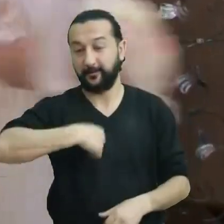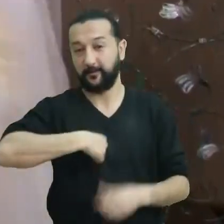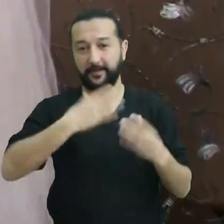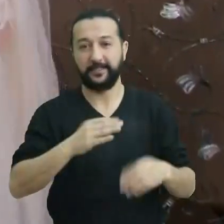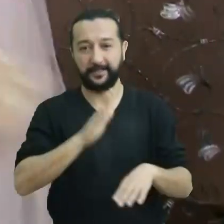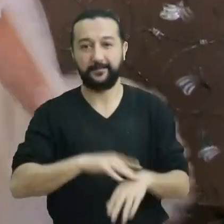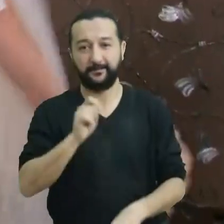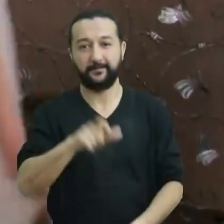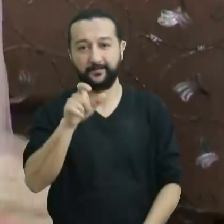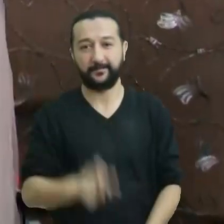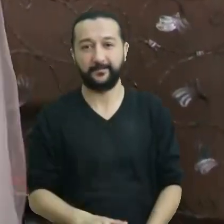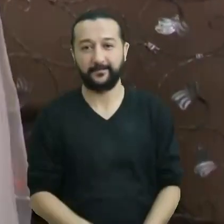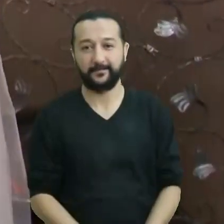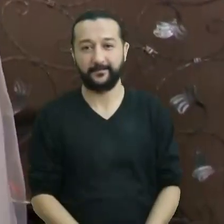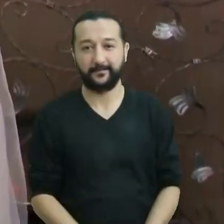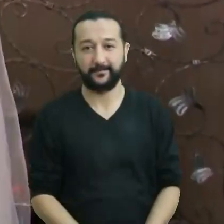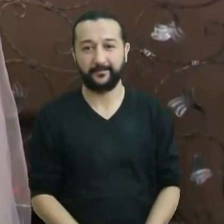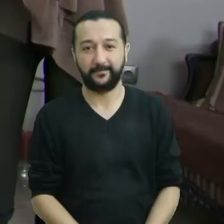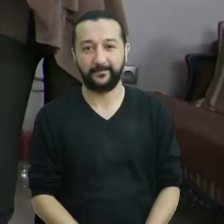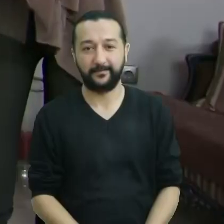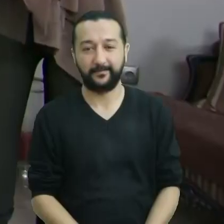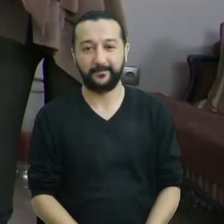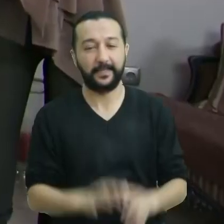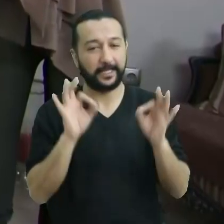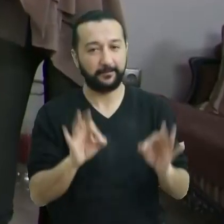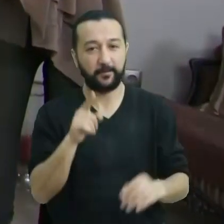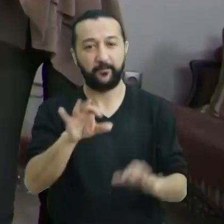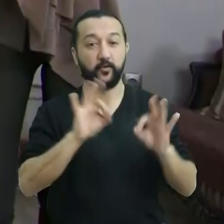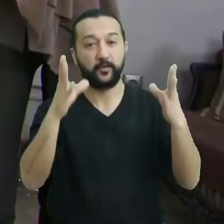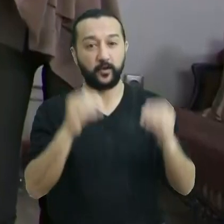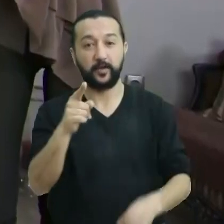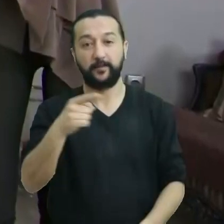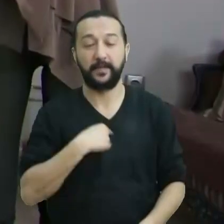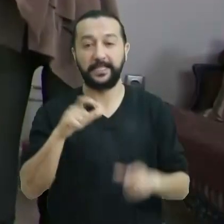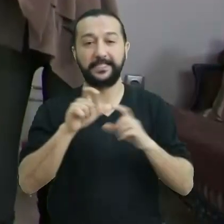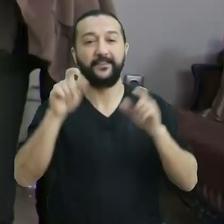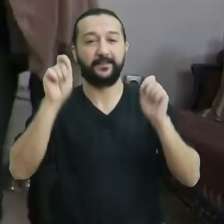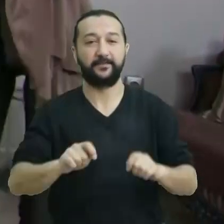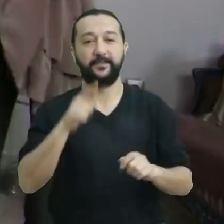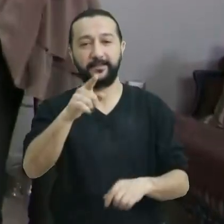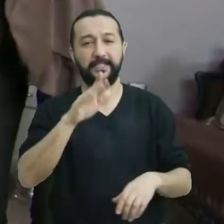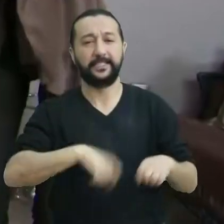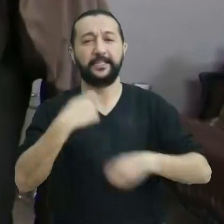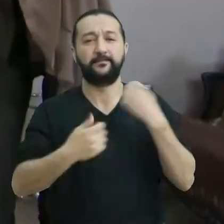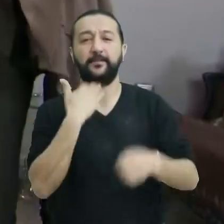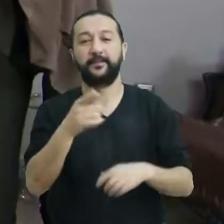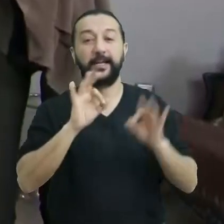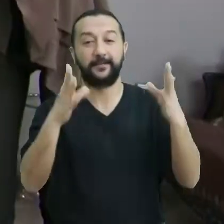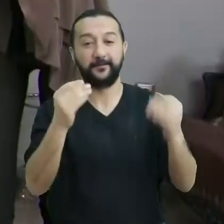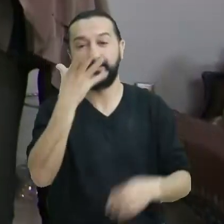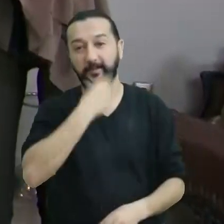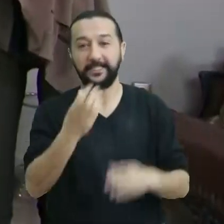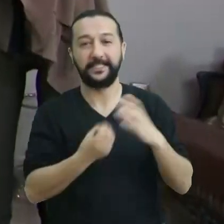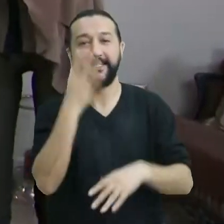koluna. Fotoğraftaki gibi kol kola poz verdiler. Tamam. Vallahi ben selfie çekeceğim. Dur. Harika.